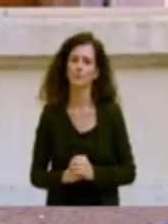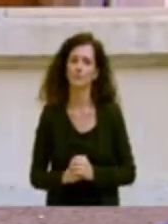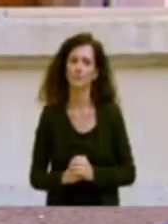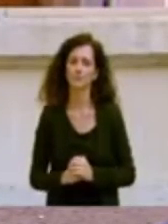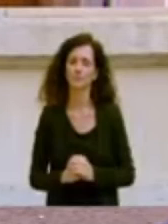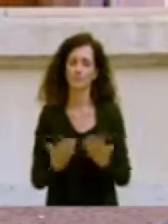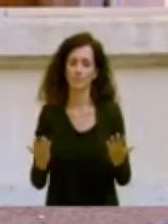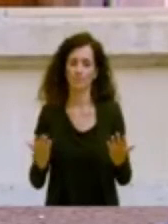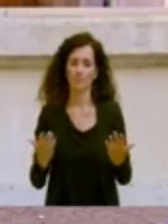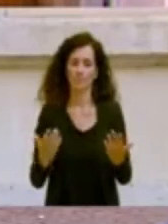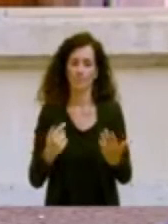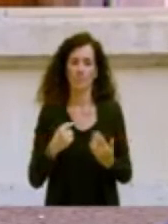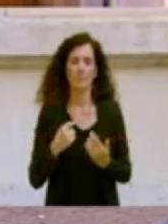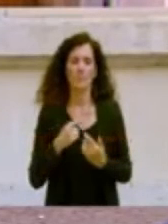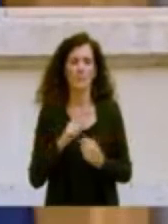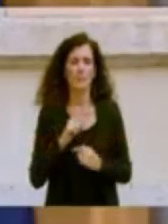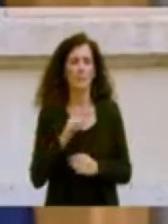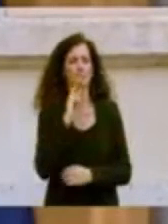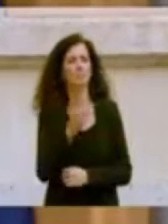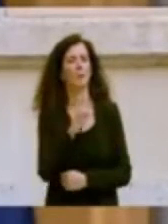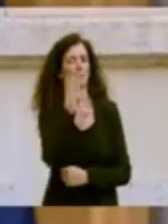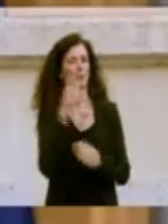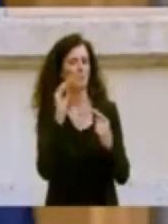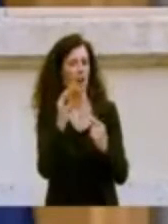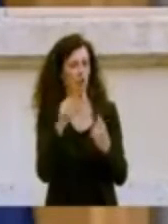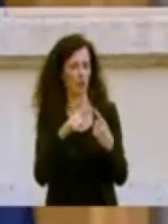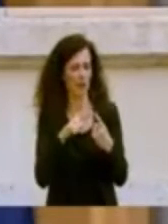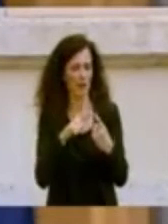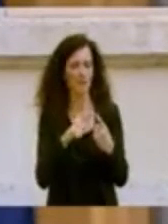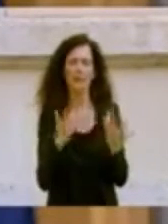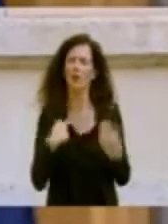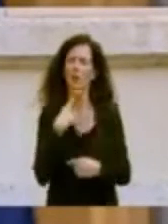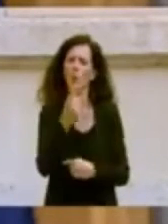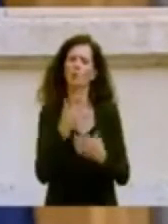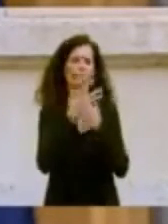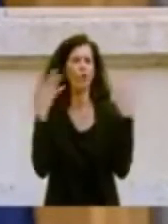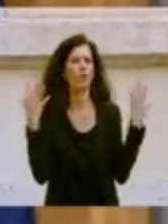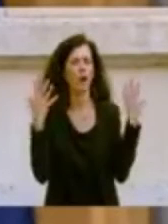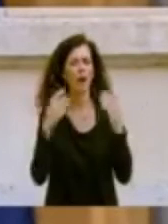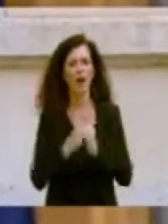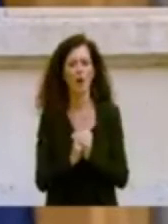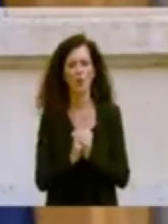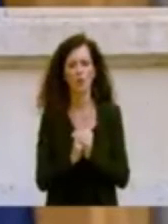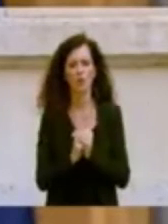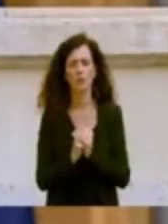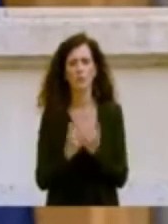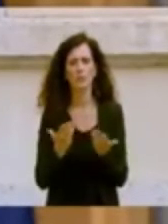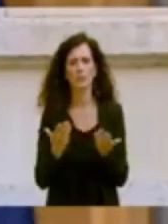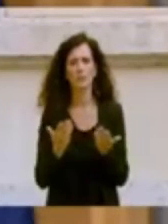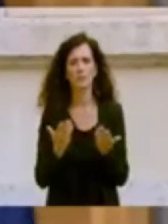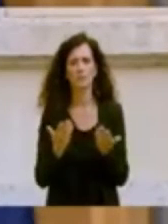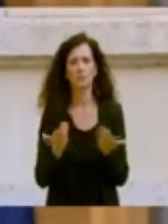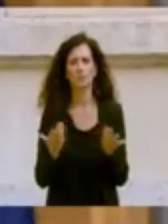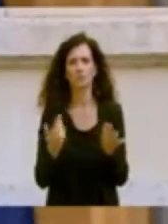prima sua domanda l'ho detto molto chiaramente che non intendo queste Confido